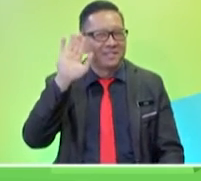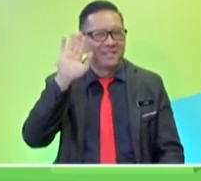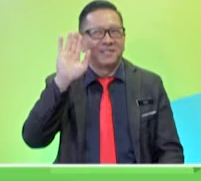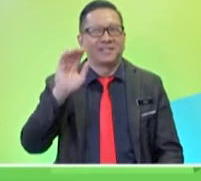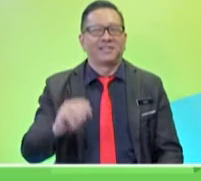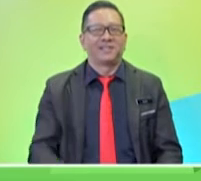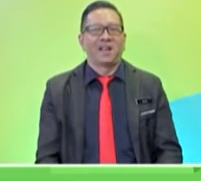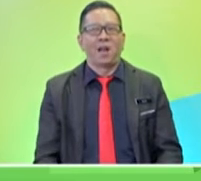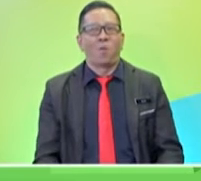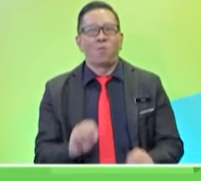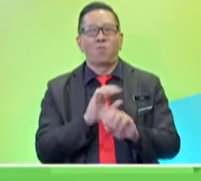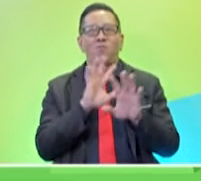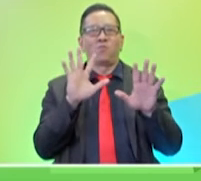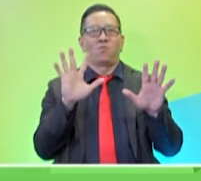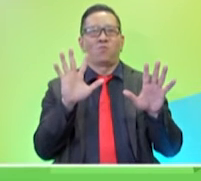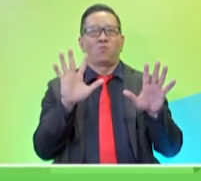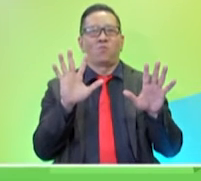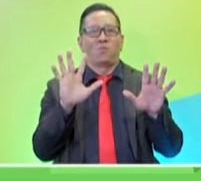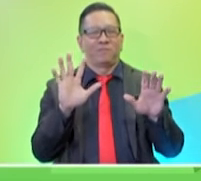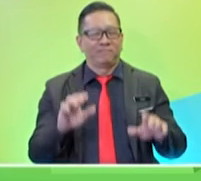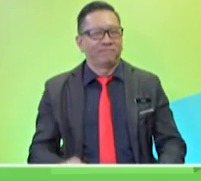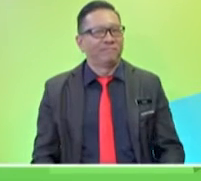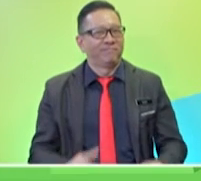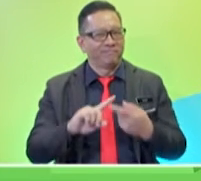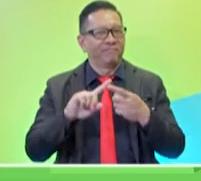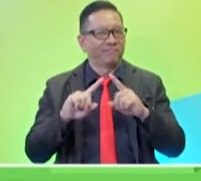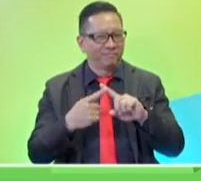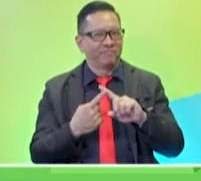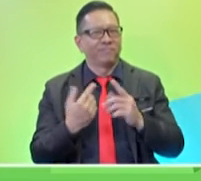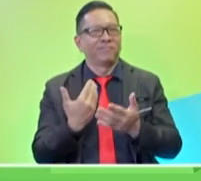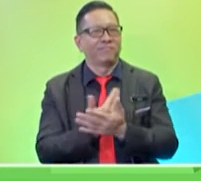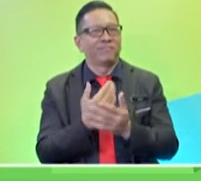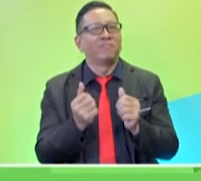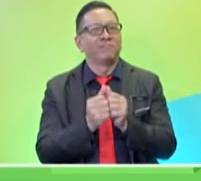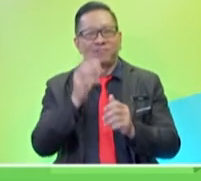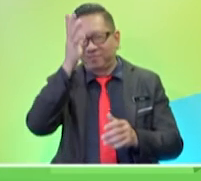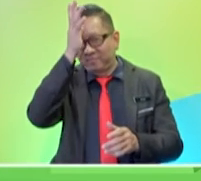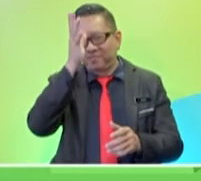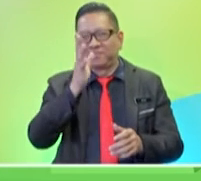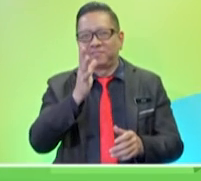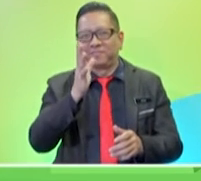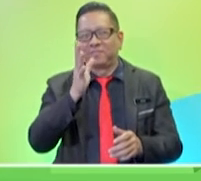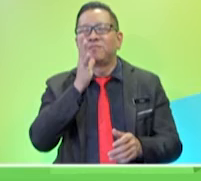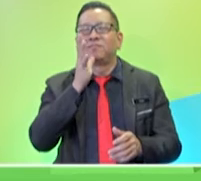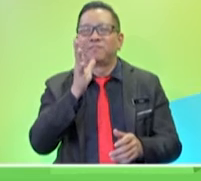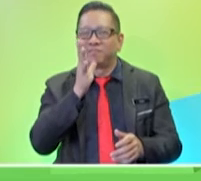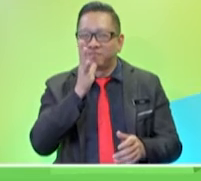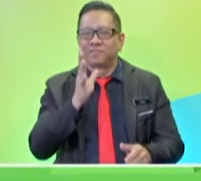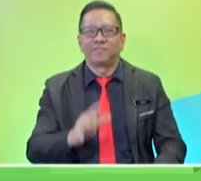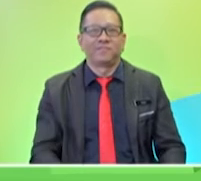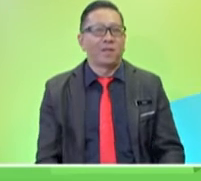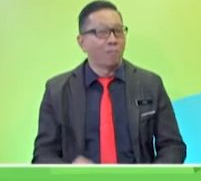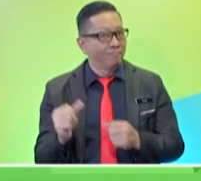Hai. Wah, itu dia kawan-kawan baru saya ditemani ibu bapa. Ibu mereka kan? Ibu penjaga mereka. Boleh Cikgu